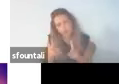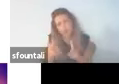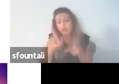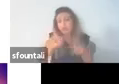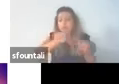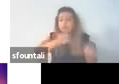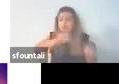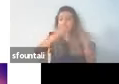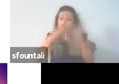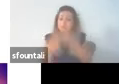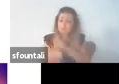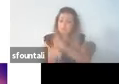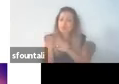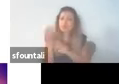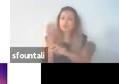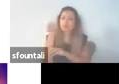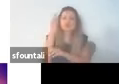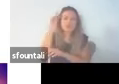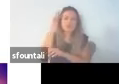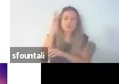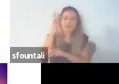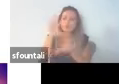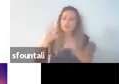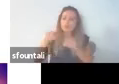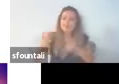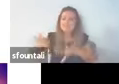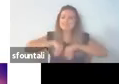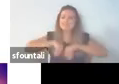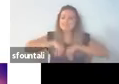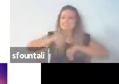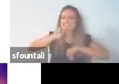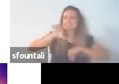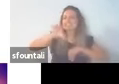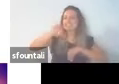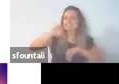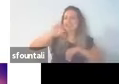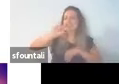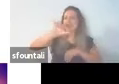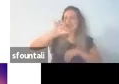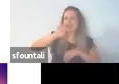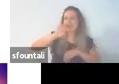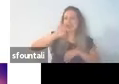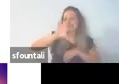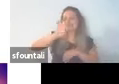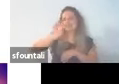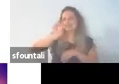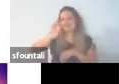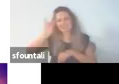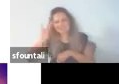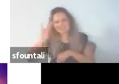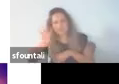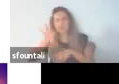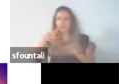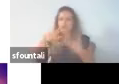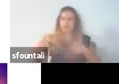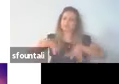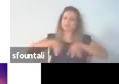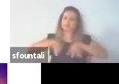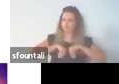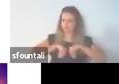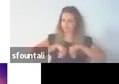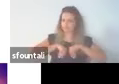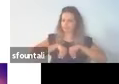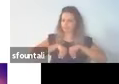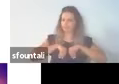εθελοντικό ναι θα σημαίνει ότι είναι εντάξει να συμμετάσχει κανείς σε μια σεξουαλική πράξη. Σε αυτή την περίπτωση θέλουμε όλο